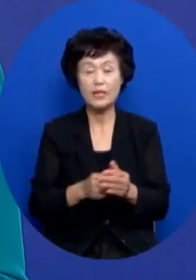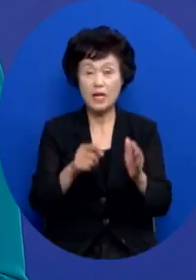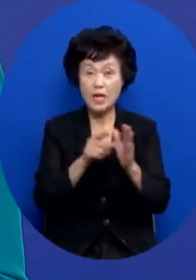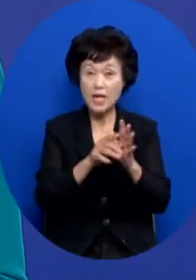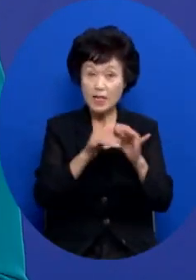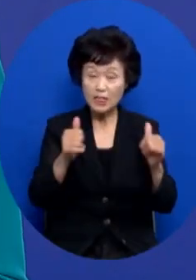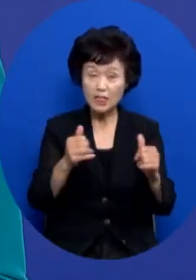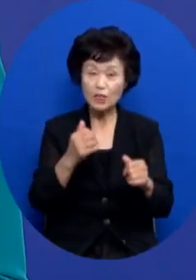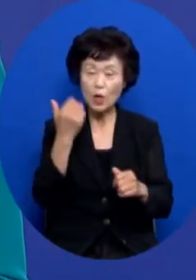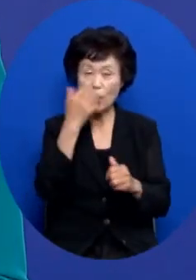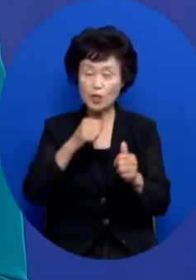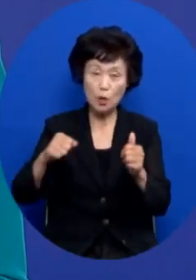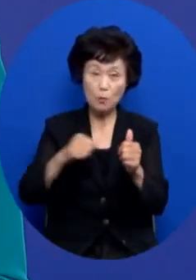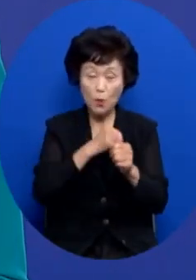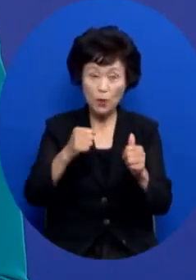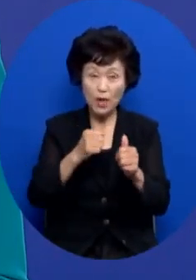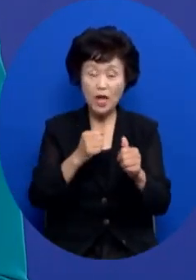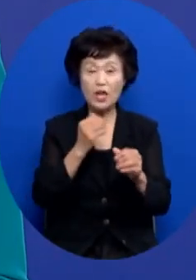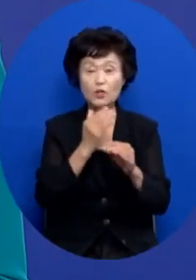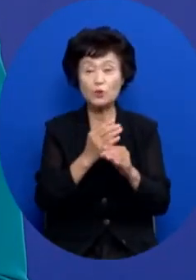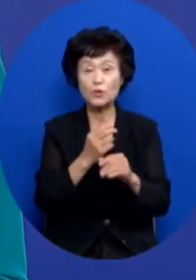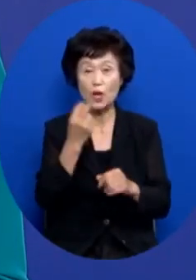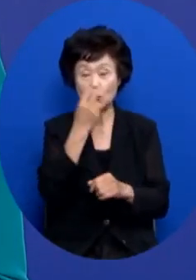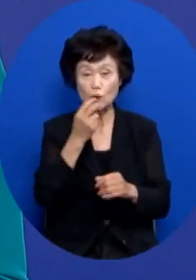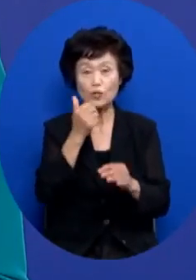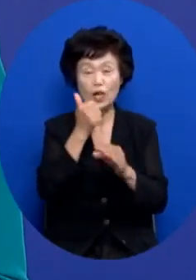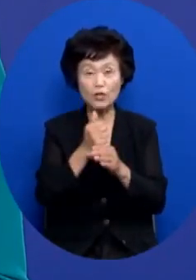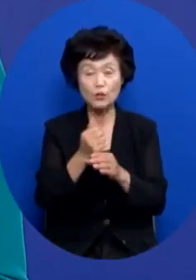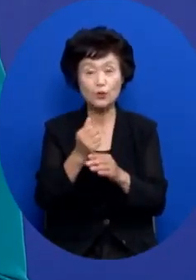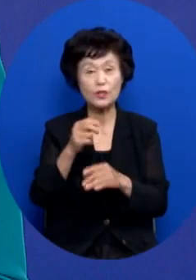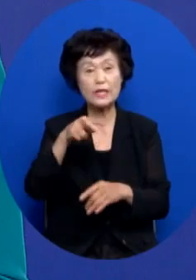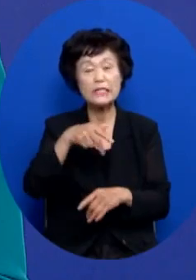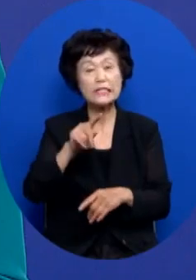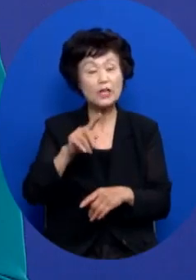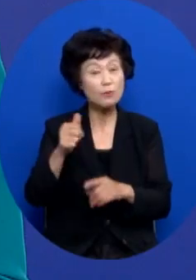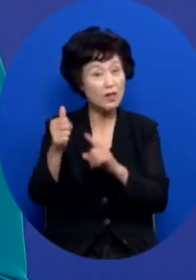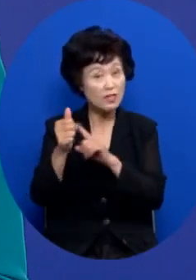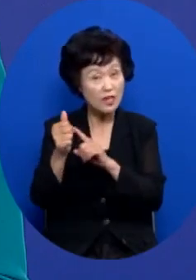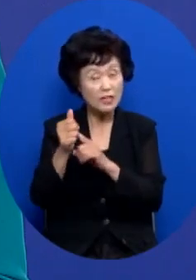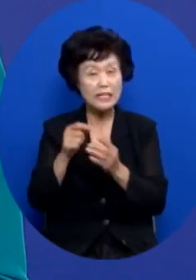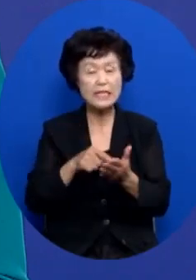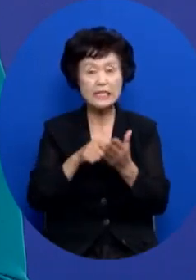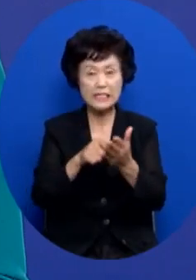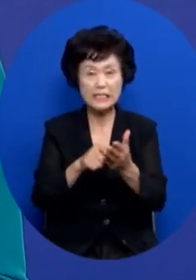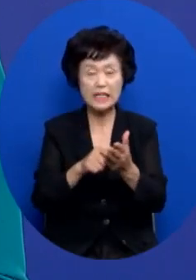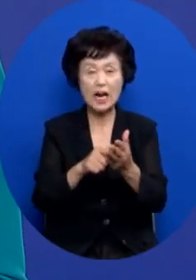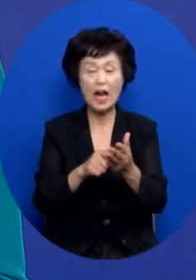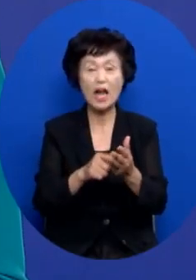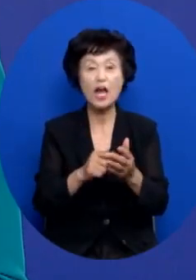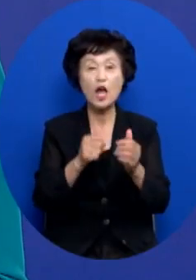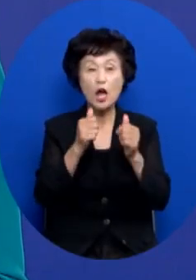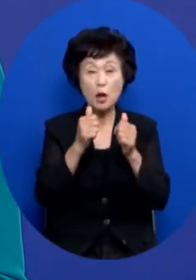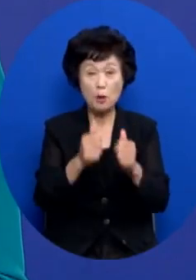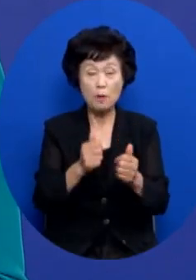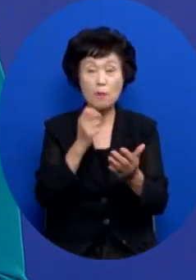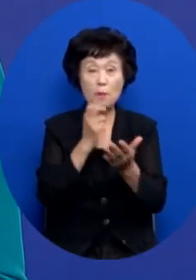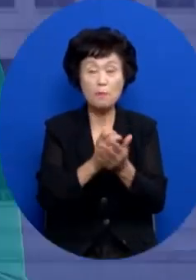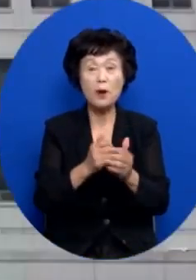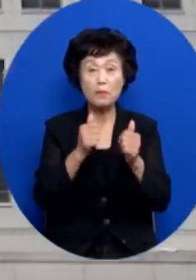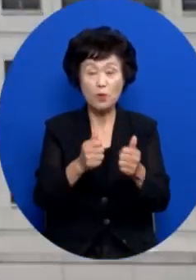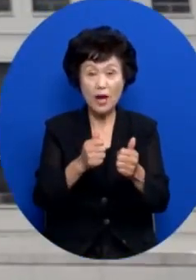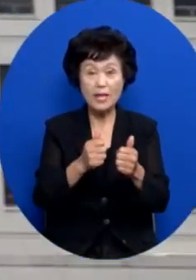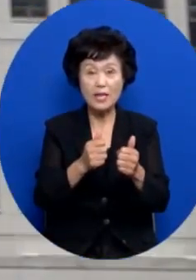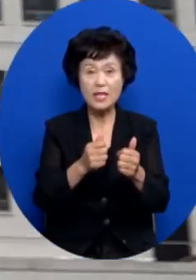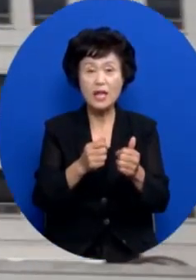신도 성폭행 혐의로 조사 중인 기독교 복음선교회 재개메세 정명석 측이 신청한 법관 기피신청이 기각됐습니다